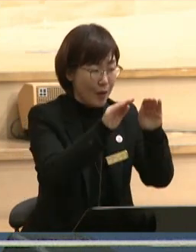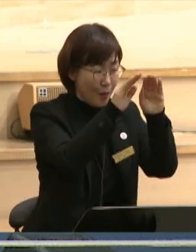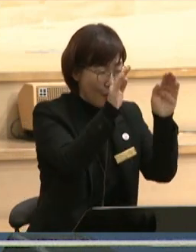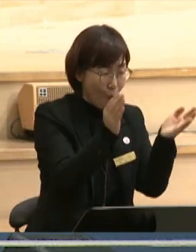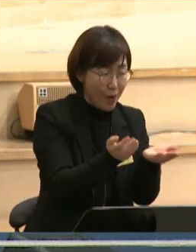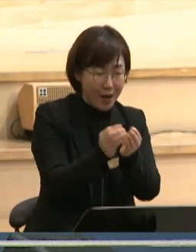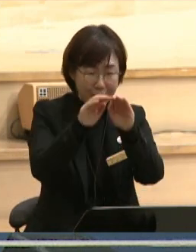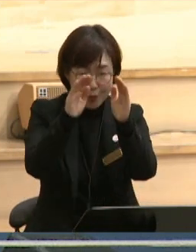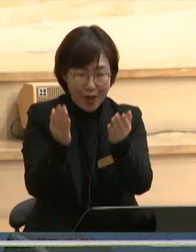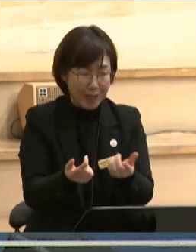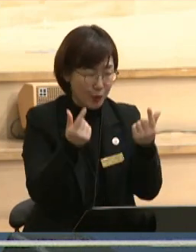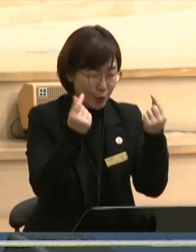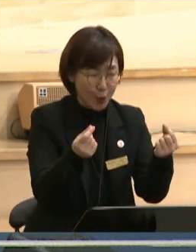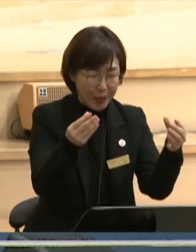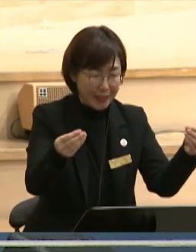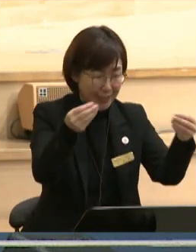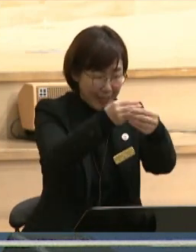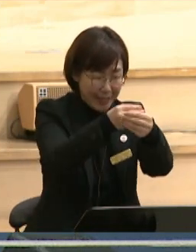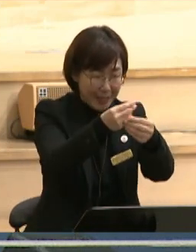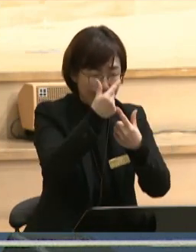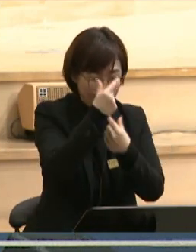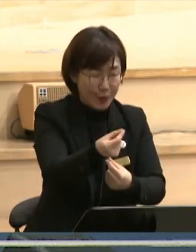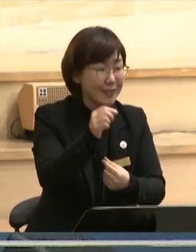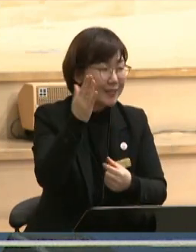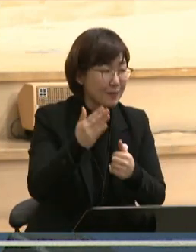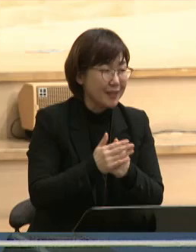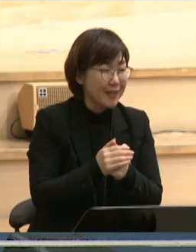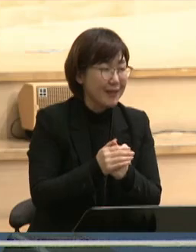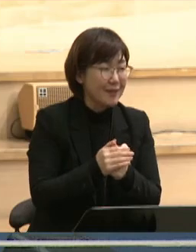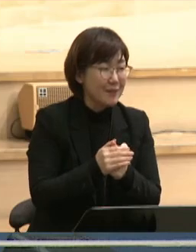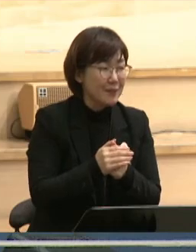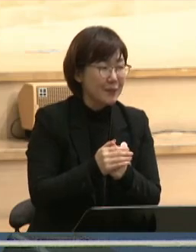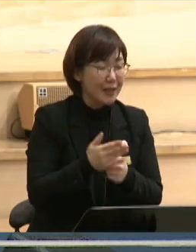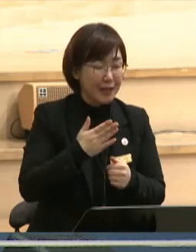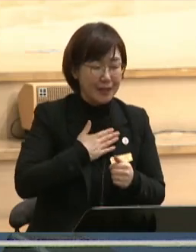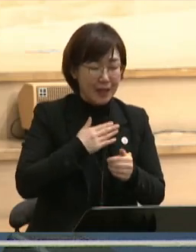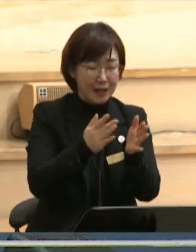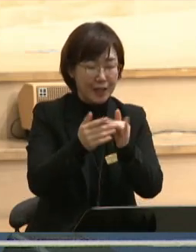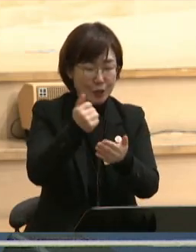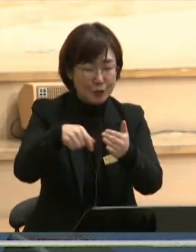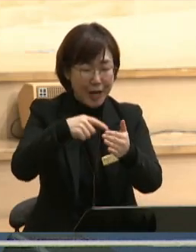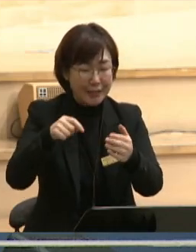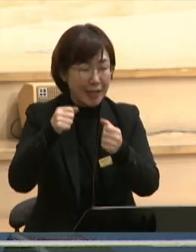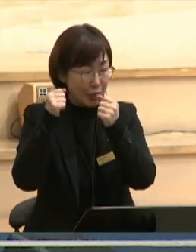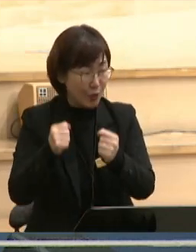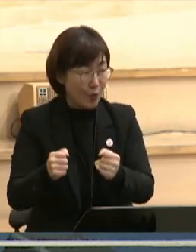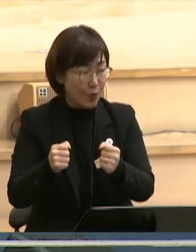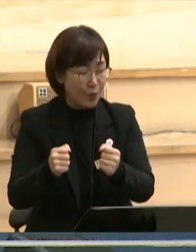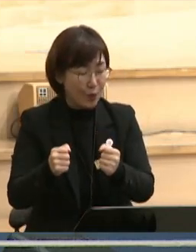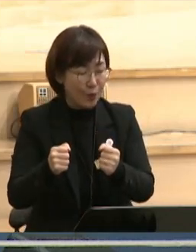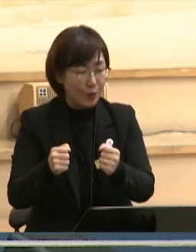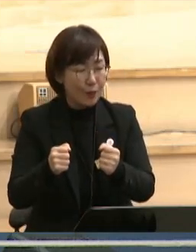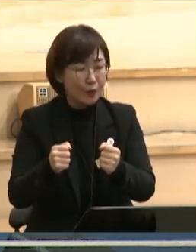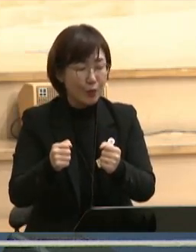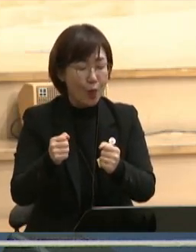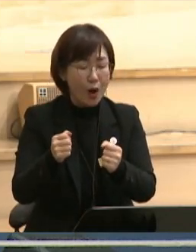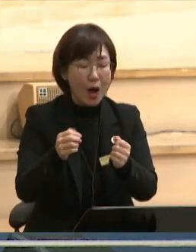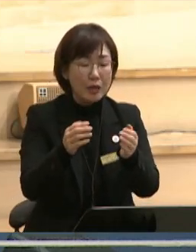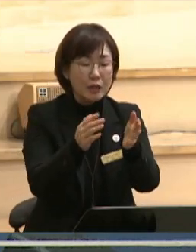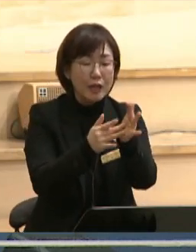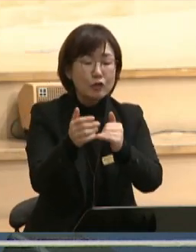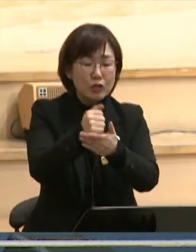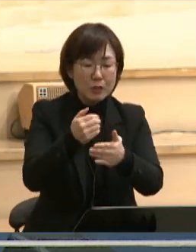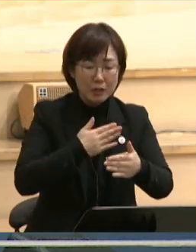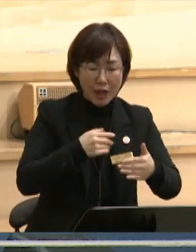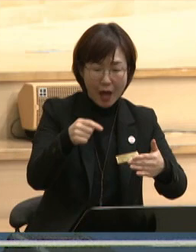아직까지 모르는 사람이 한 70%다 다시요 우리가 예수님 안에 거하는 것 아니면 예수님만